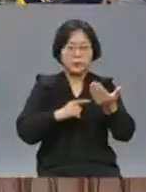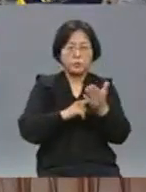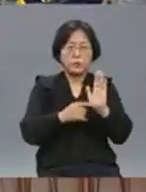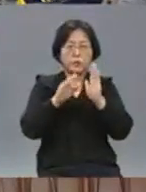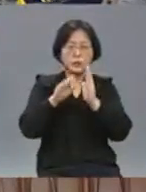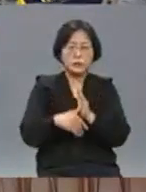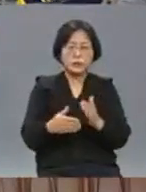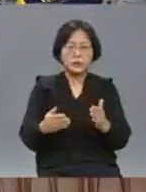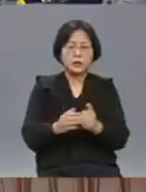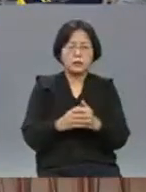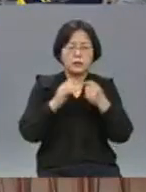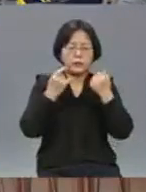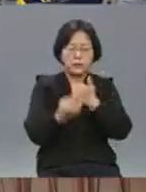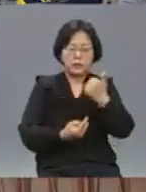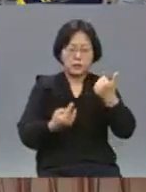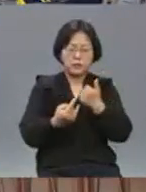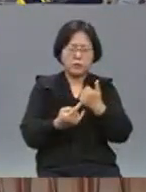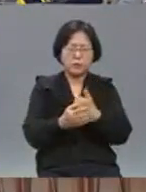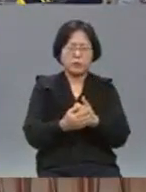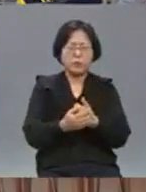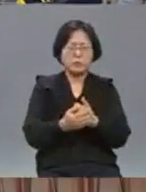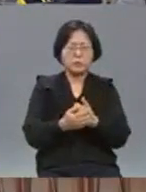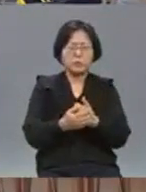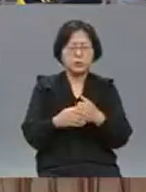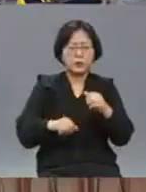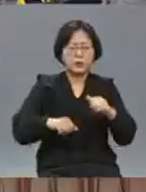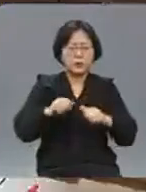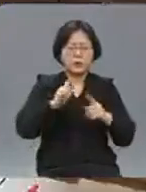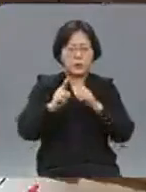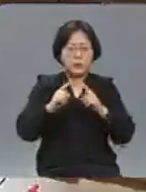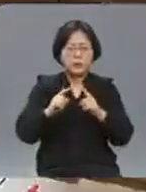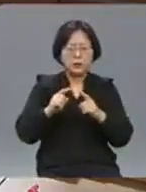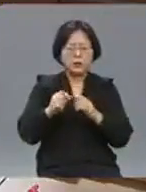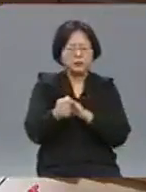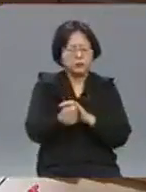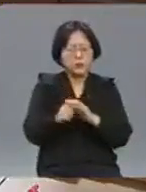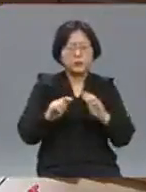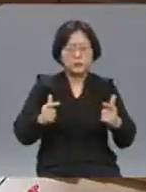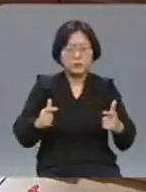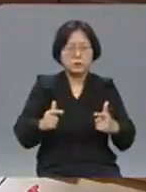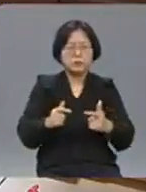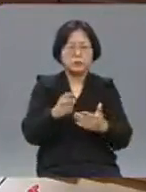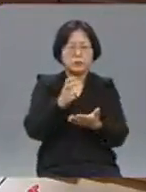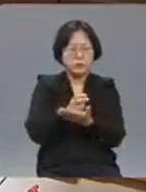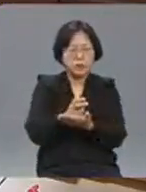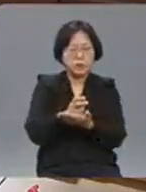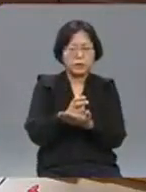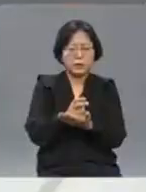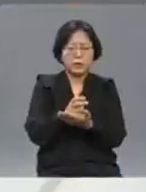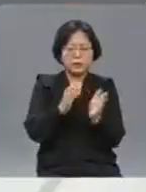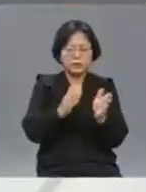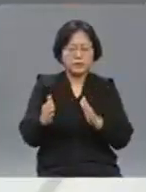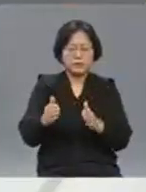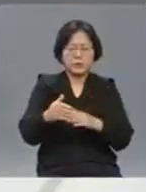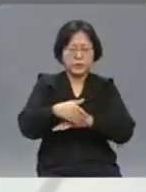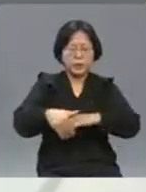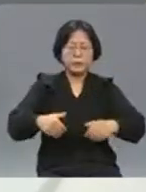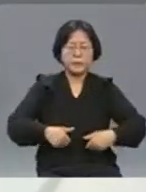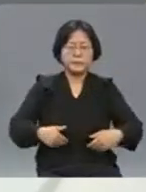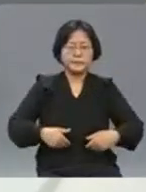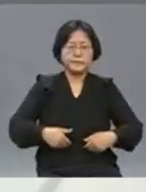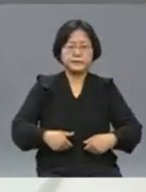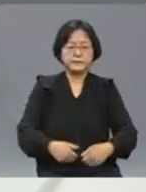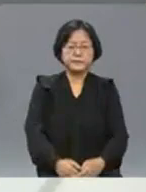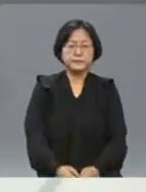경우 개별 위원회 발언이 위축되지 않도록 어떤 대안을 마련할지 섬세한 제도 설계도 필요해 보입니다. KBS